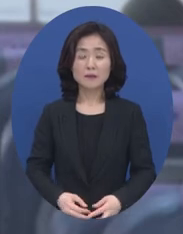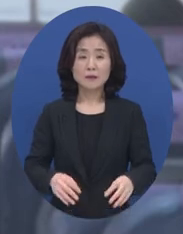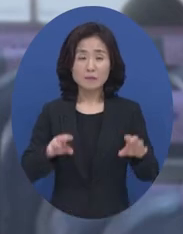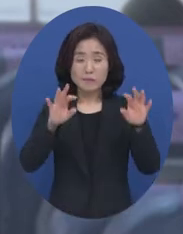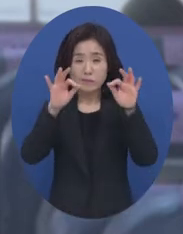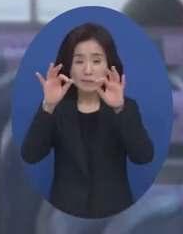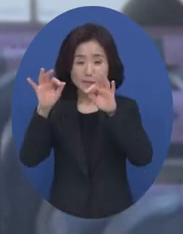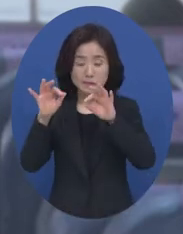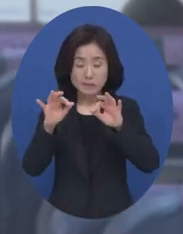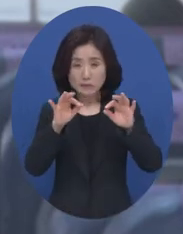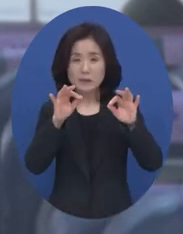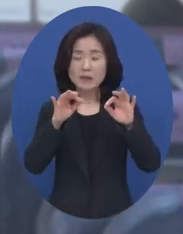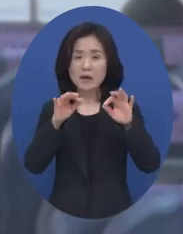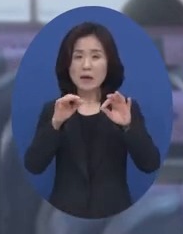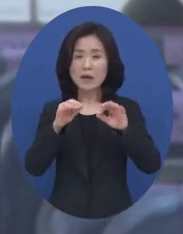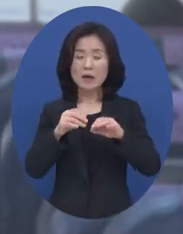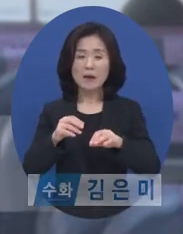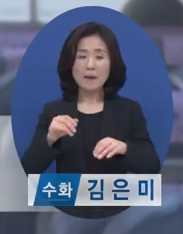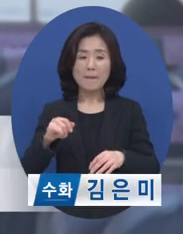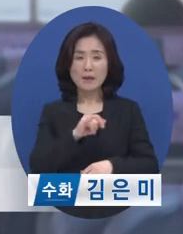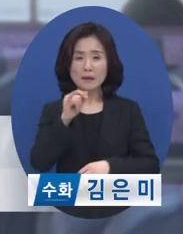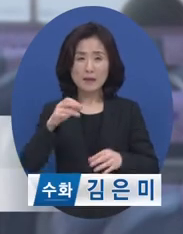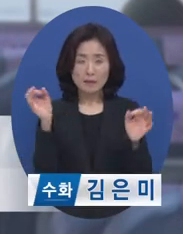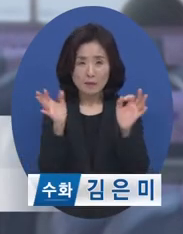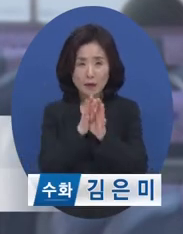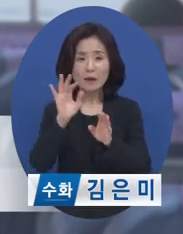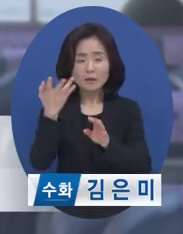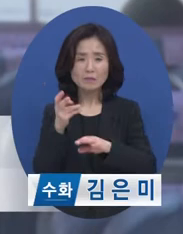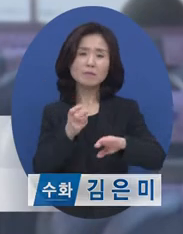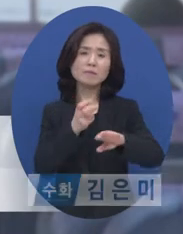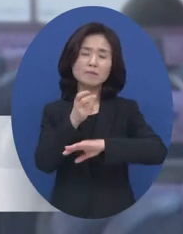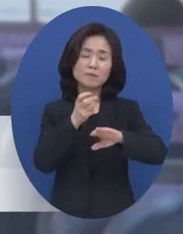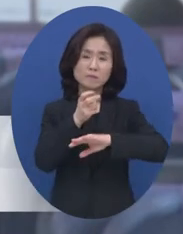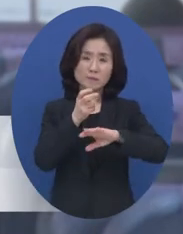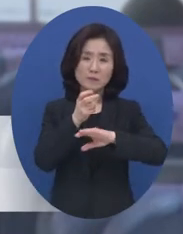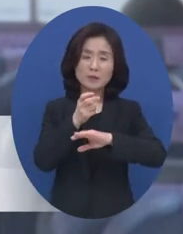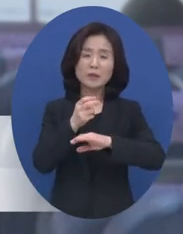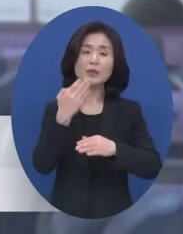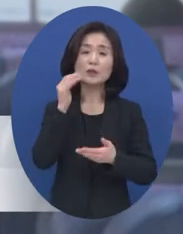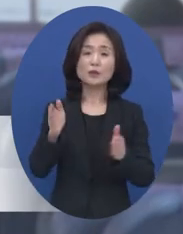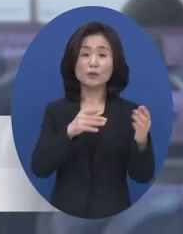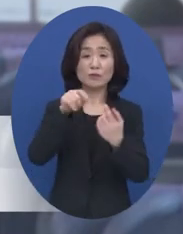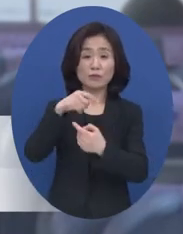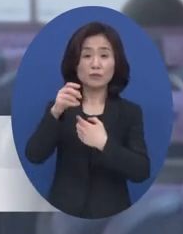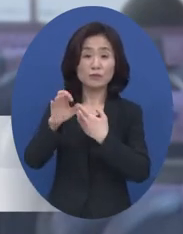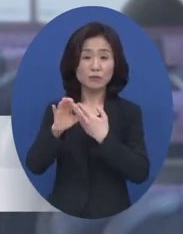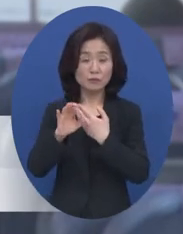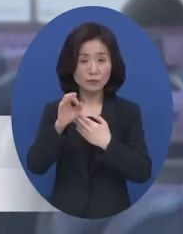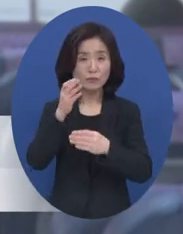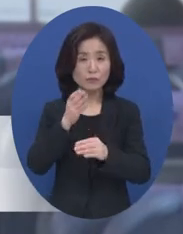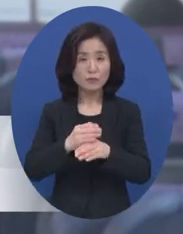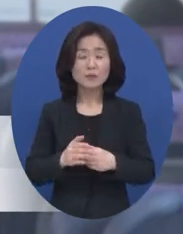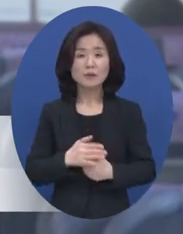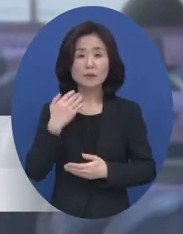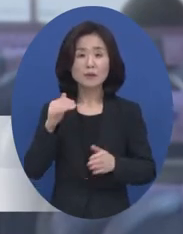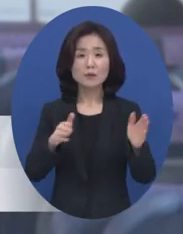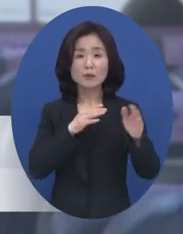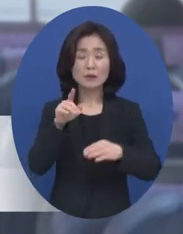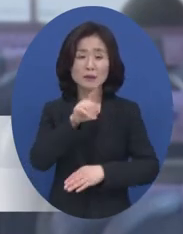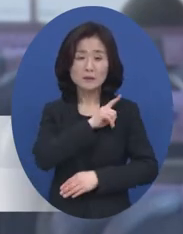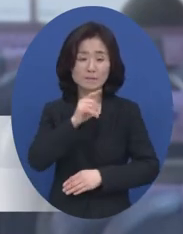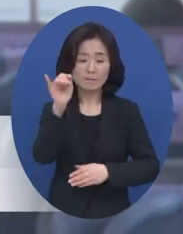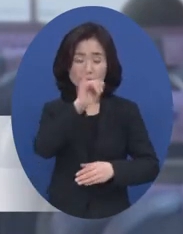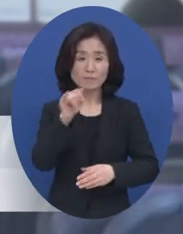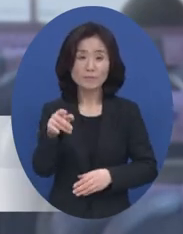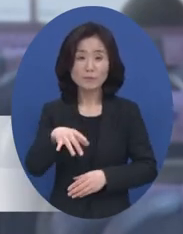타기만 해도 미세먼지와 바이러스가 제거되는 청정버스가 경기도에서 시범 운행 중입니다. 경기도가 전국 최초로